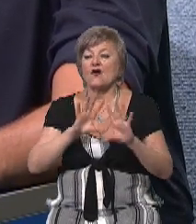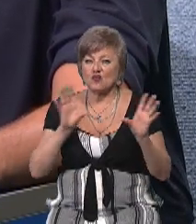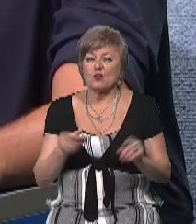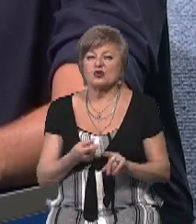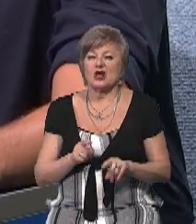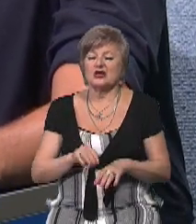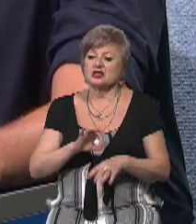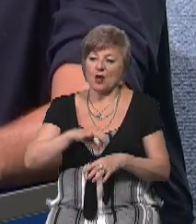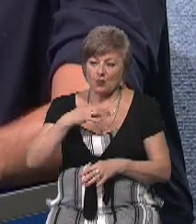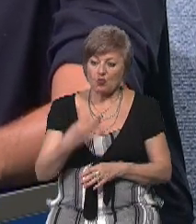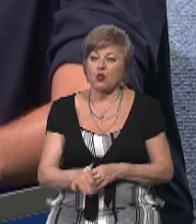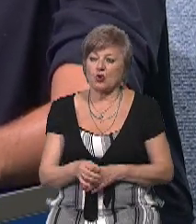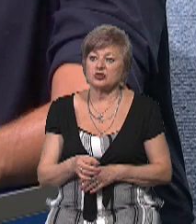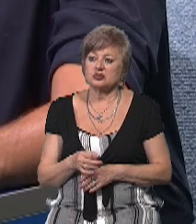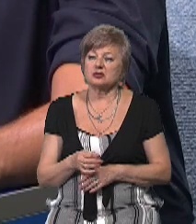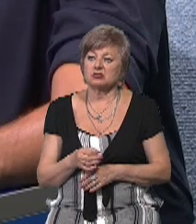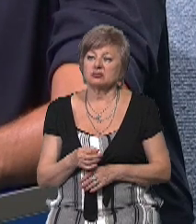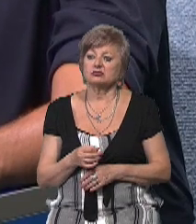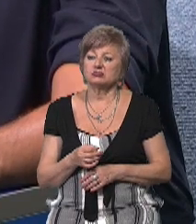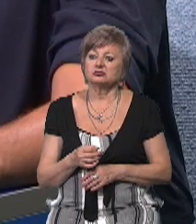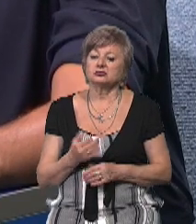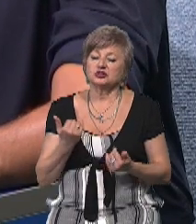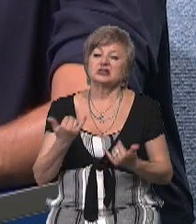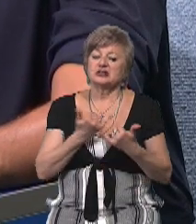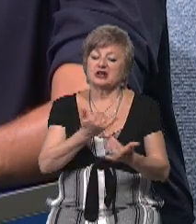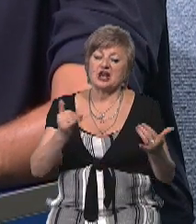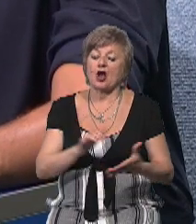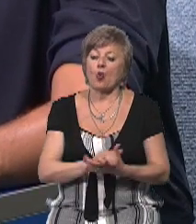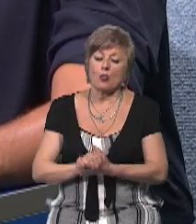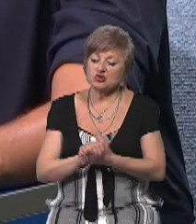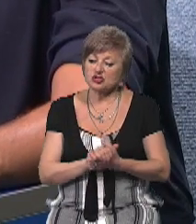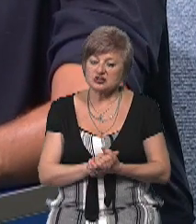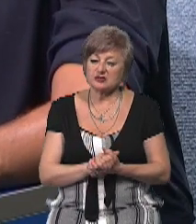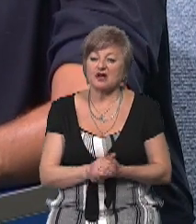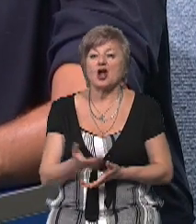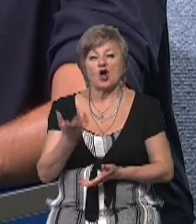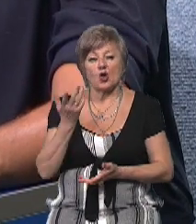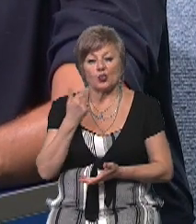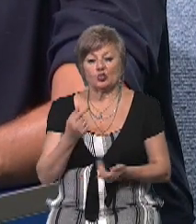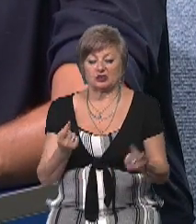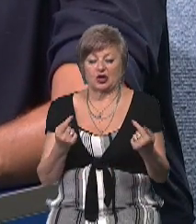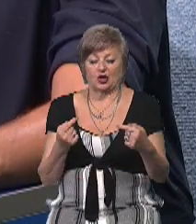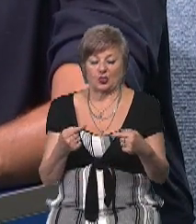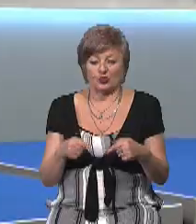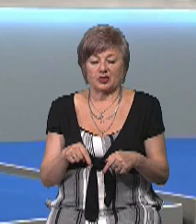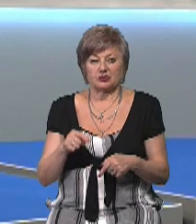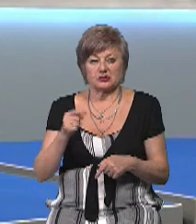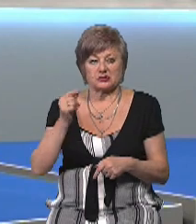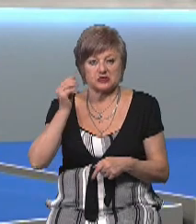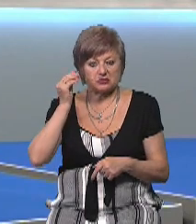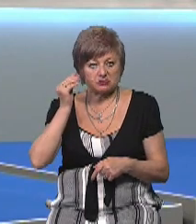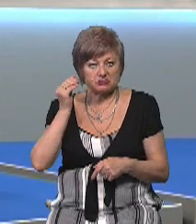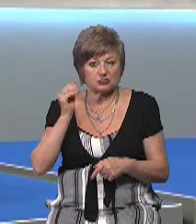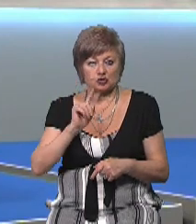для суспільства. Болісно. Для суспільства завжди болісно. Коли руйнуються стереотипи певні, на